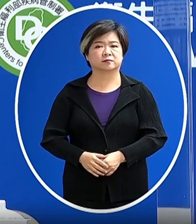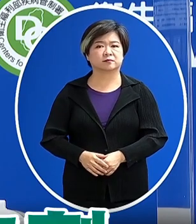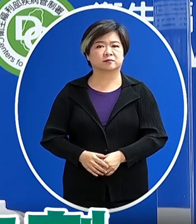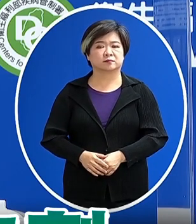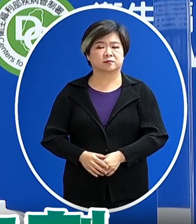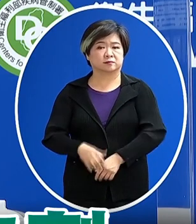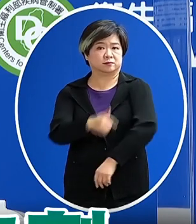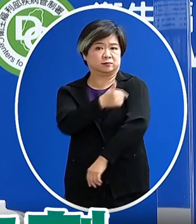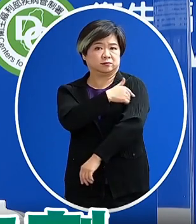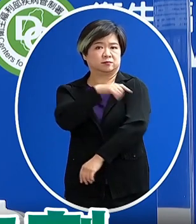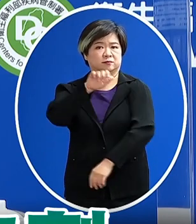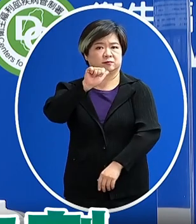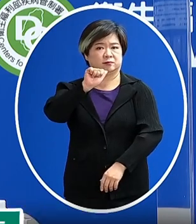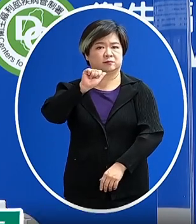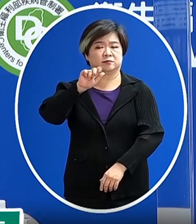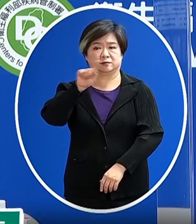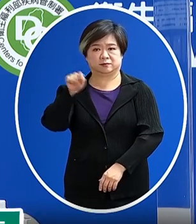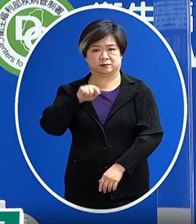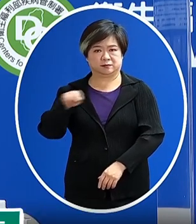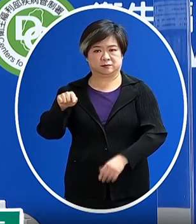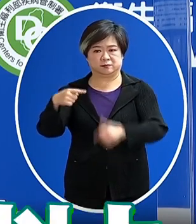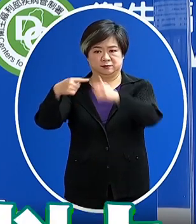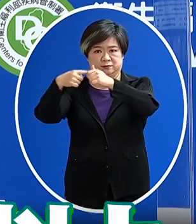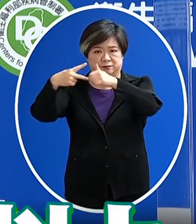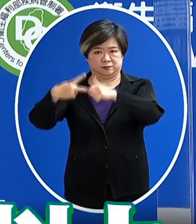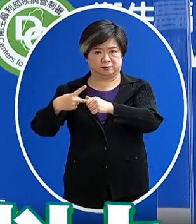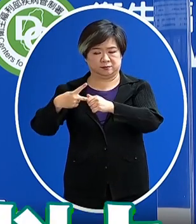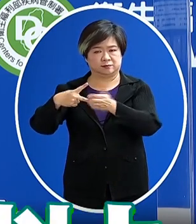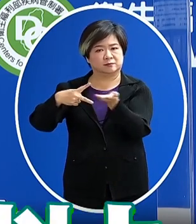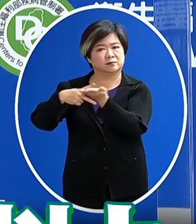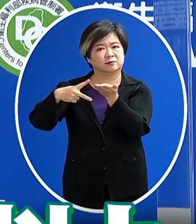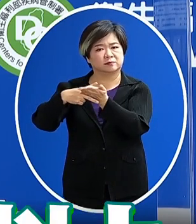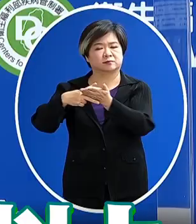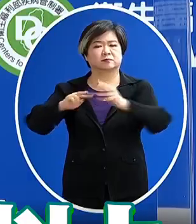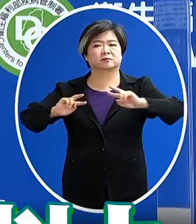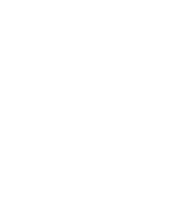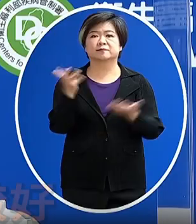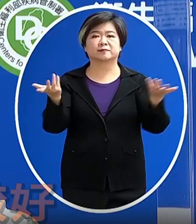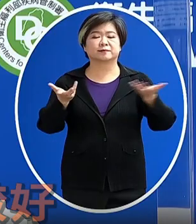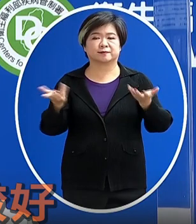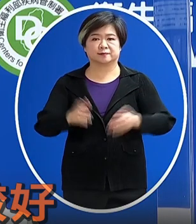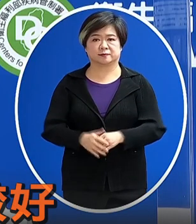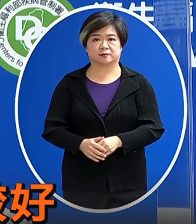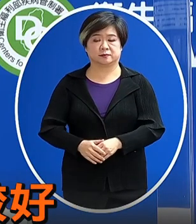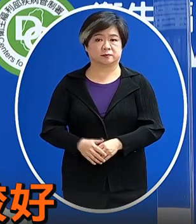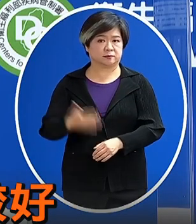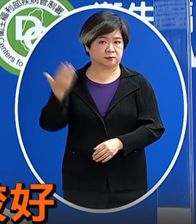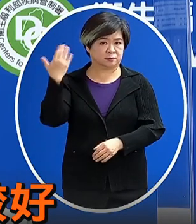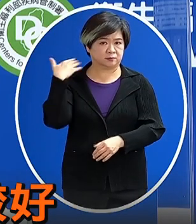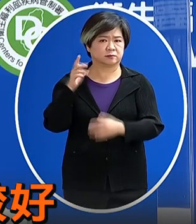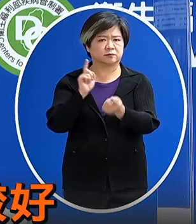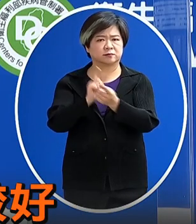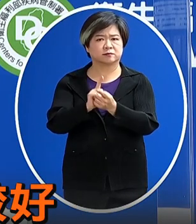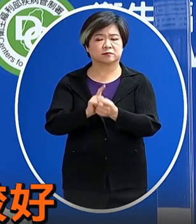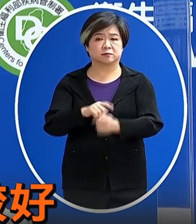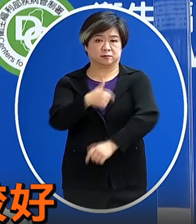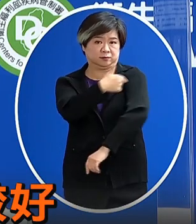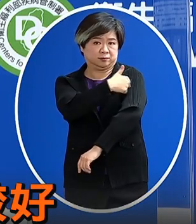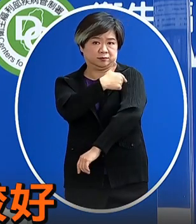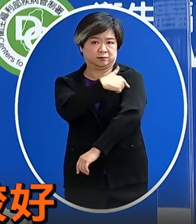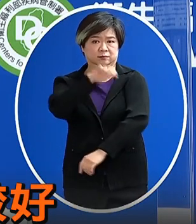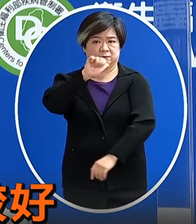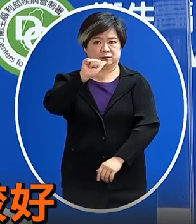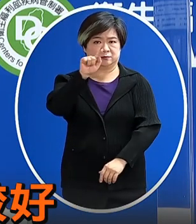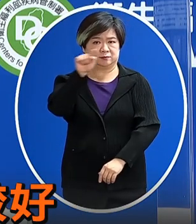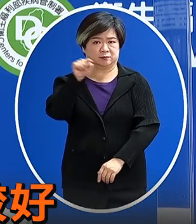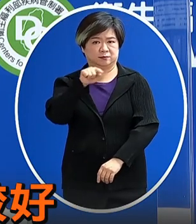A G 疫苗第一剂跟第二剂哈施打的时间，我们修订为8周以上。最早我们对于 A G 疫苗哈在施